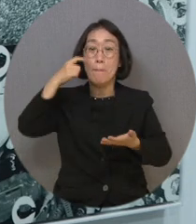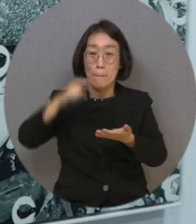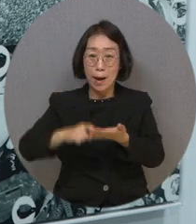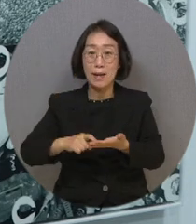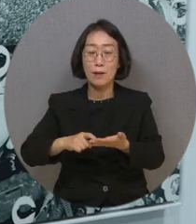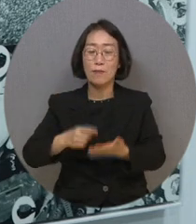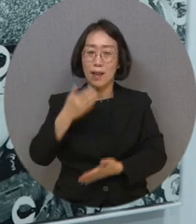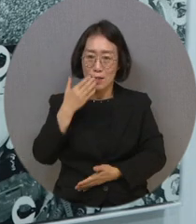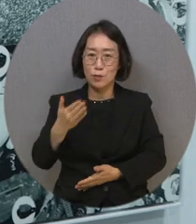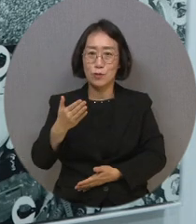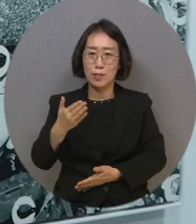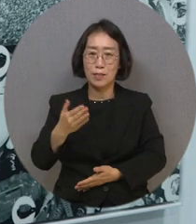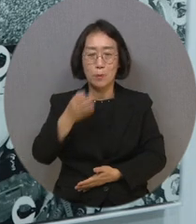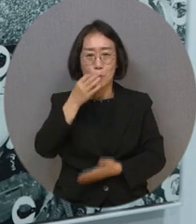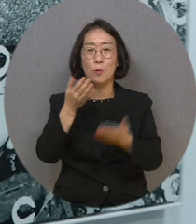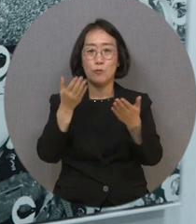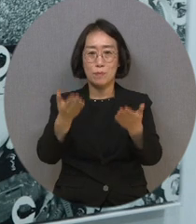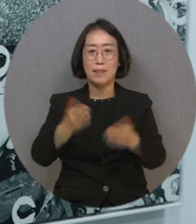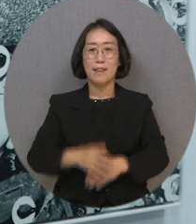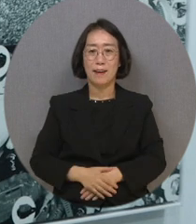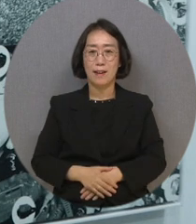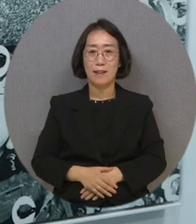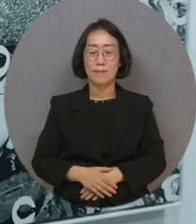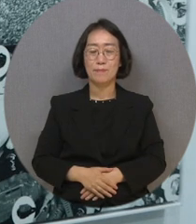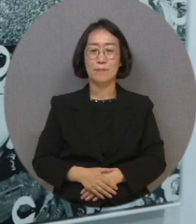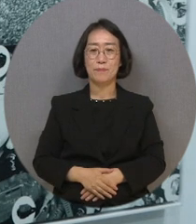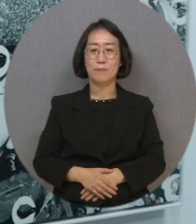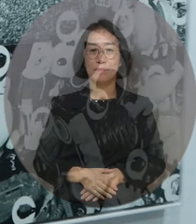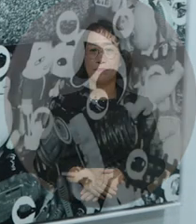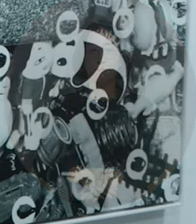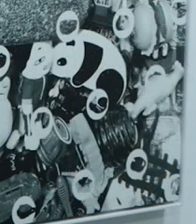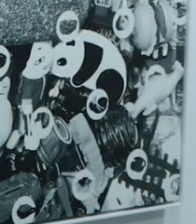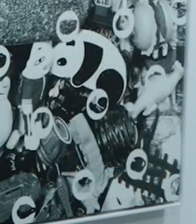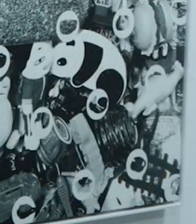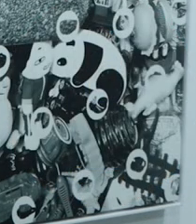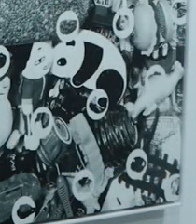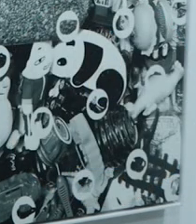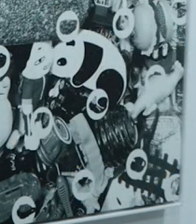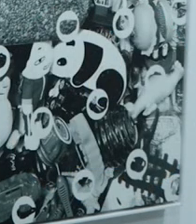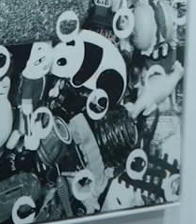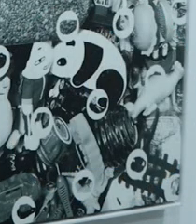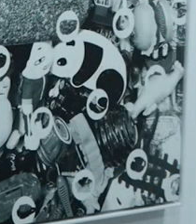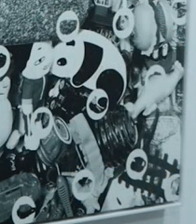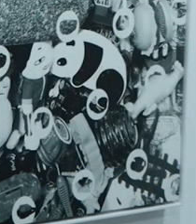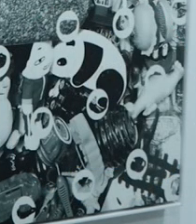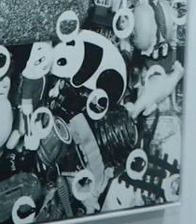과정의 여정을 떠납니다. 복지TV 뉴스 정유정입니다.